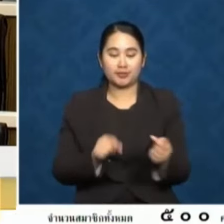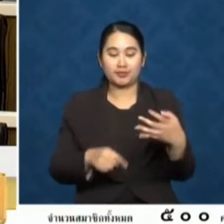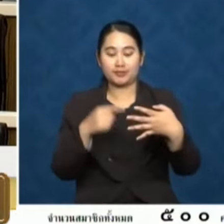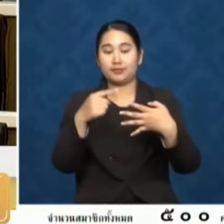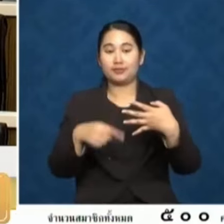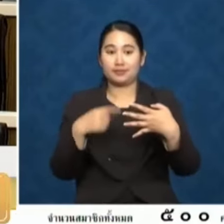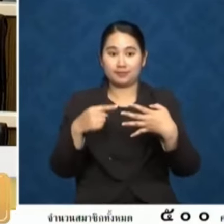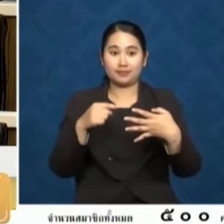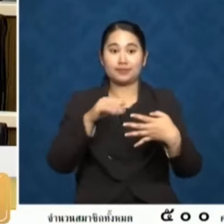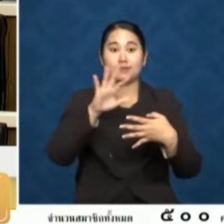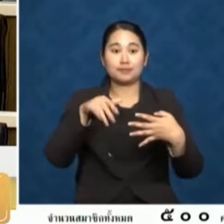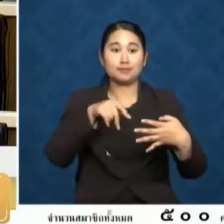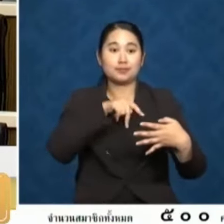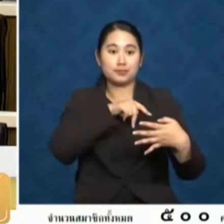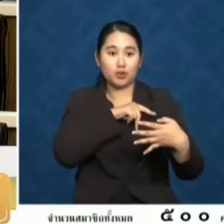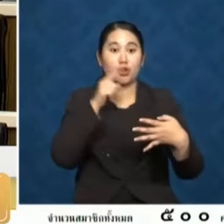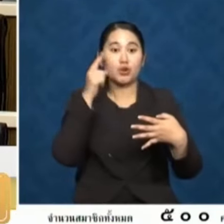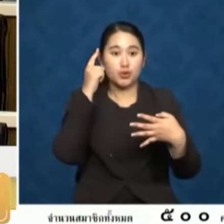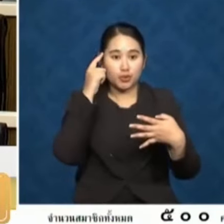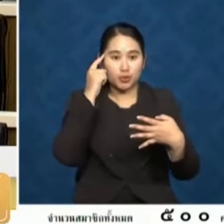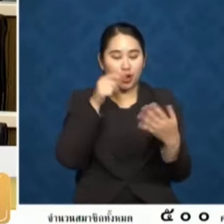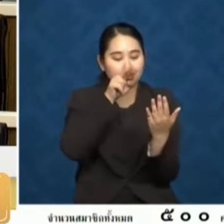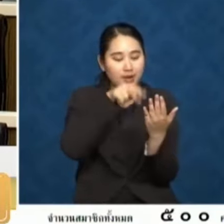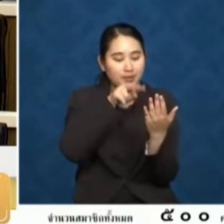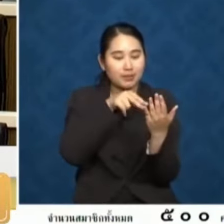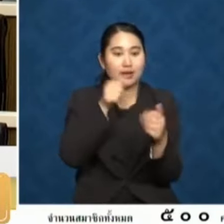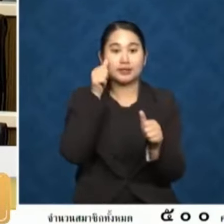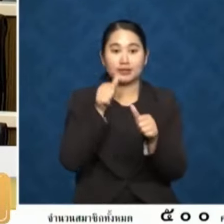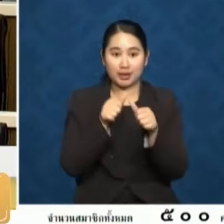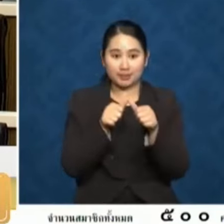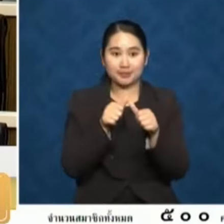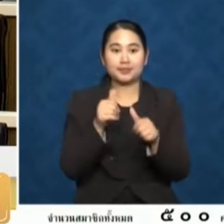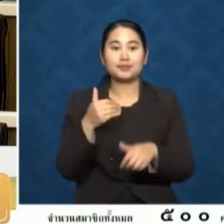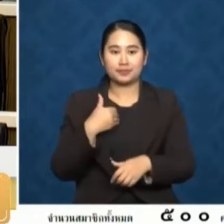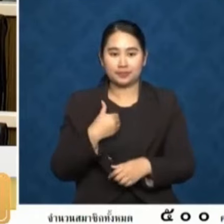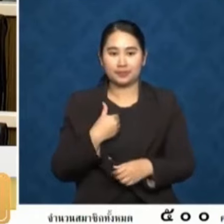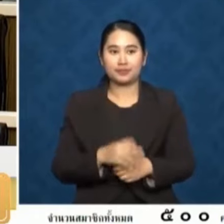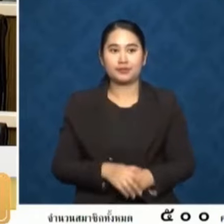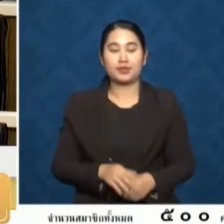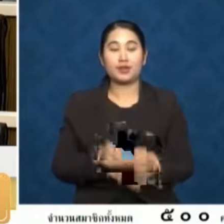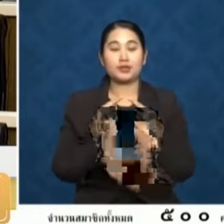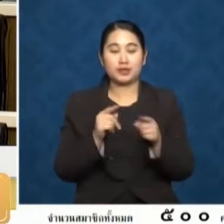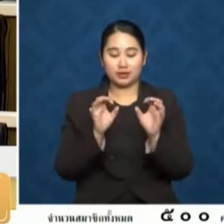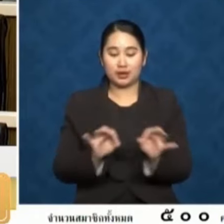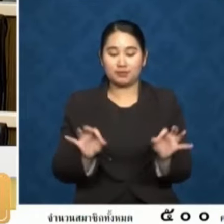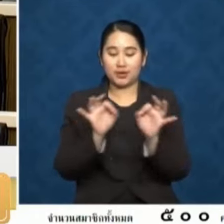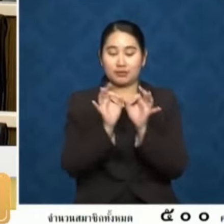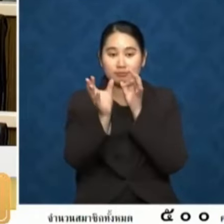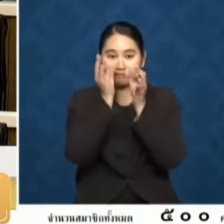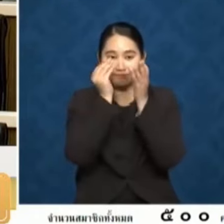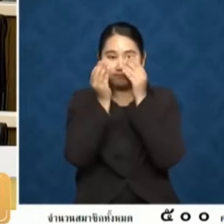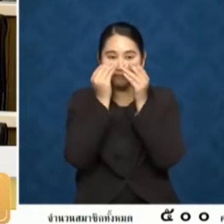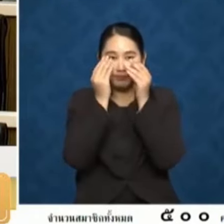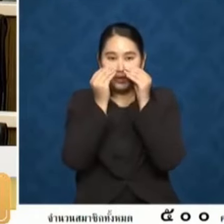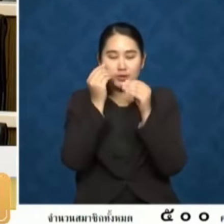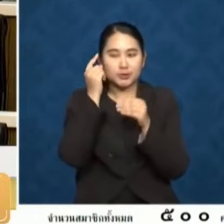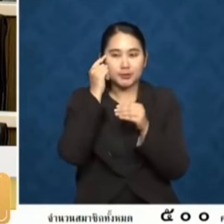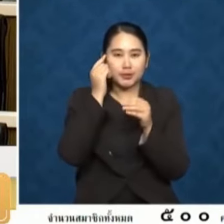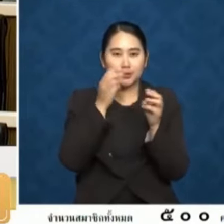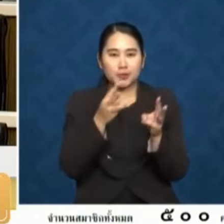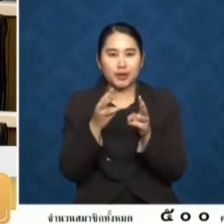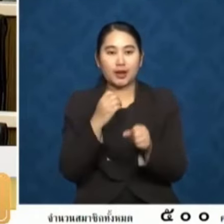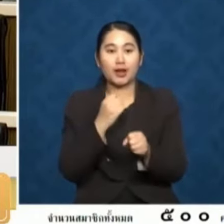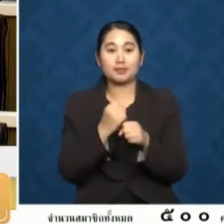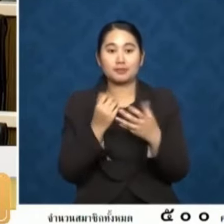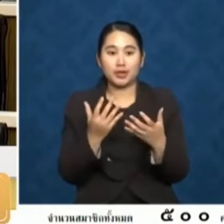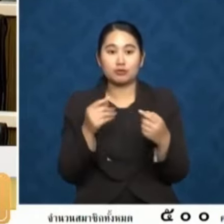รคเราก็รู้กันอยู่เราก็ท่องจำกันอยู่แต่สิ่งที่เราควรจะรับรู้ว่าจะทำยังไงเป็น